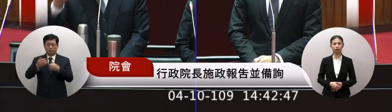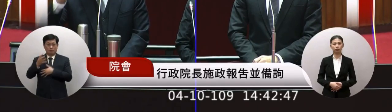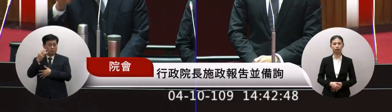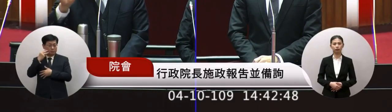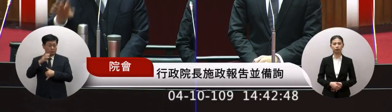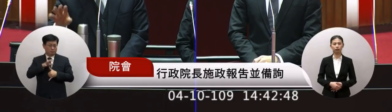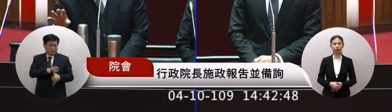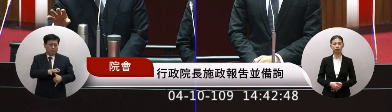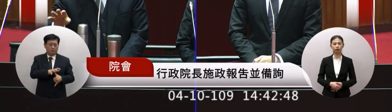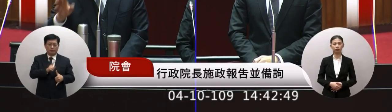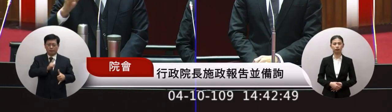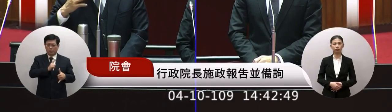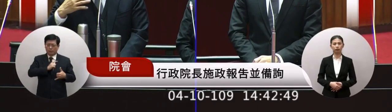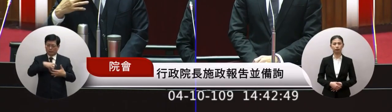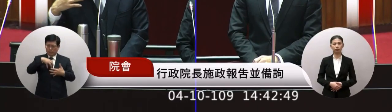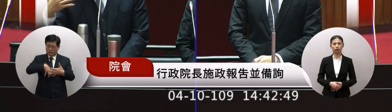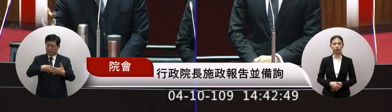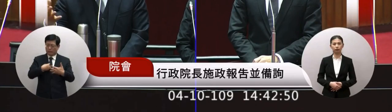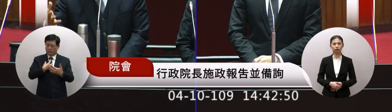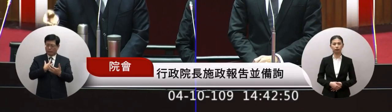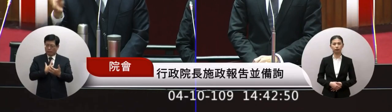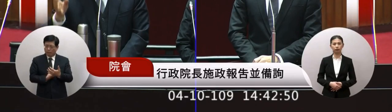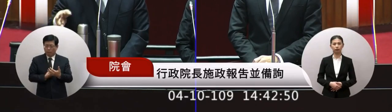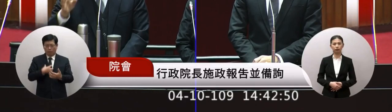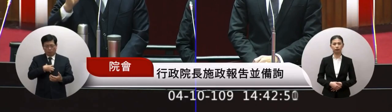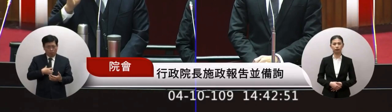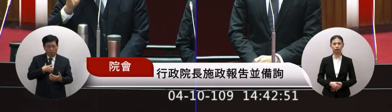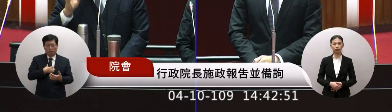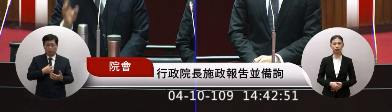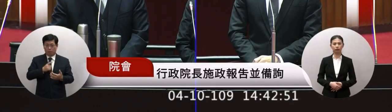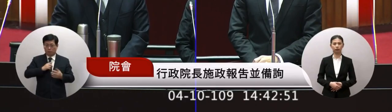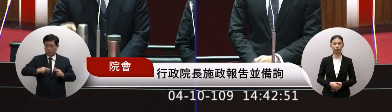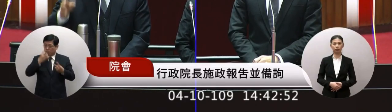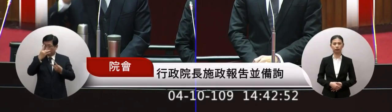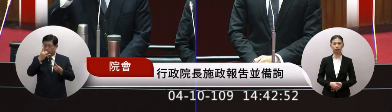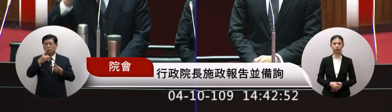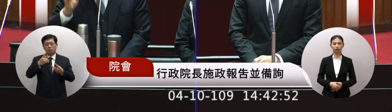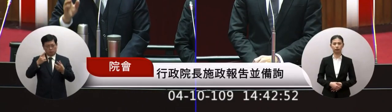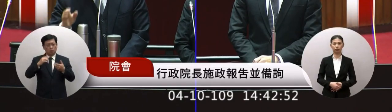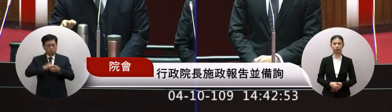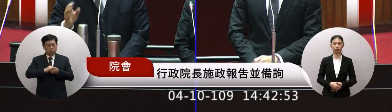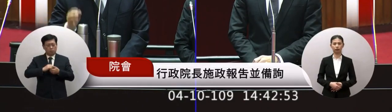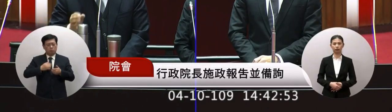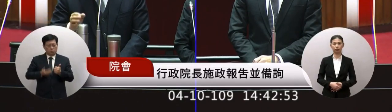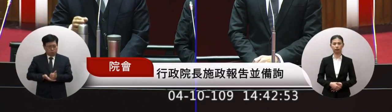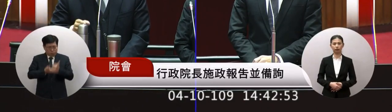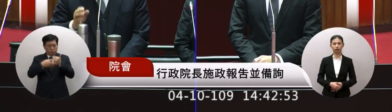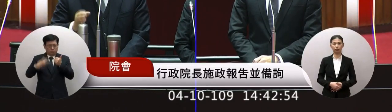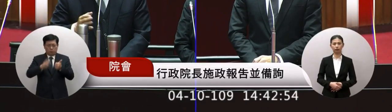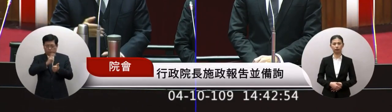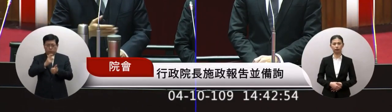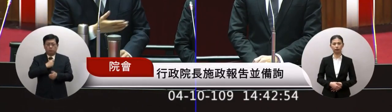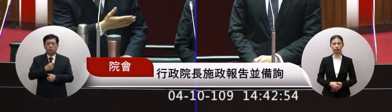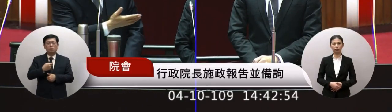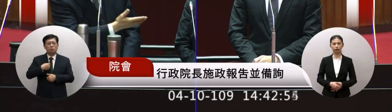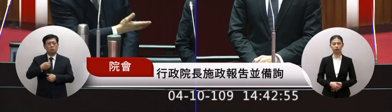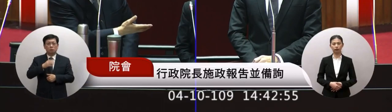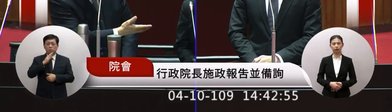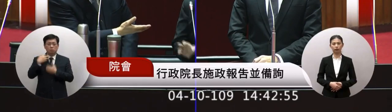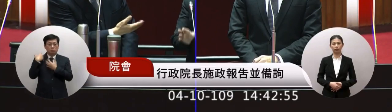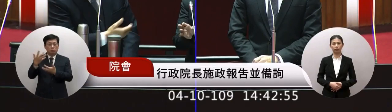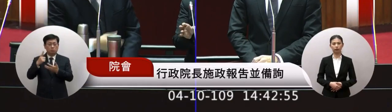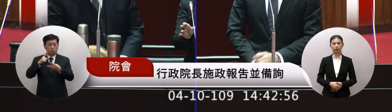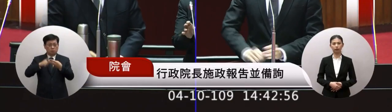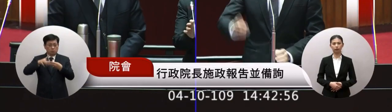害迄个阴影，特别当过去，这应该无大个尊敬。个爱特别个照顾，啊，这我是不是要注